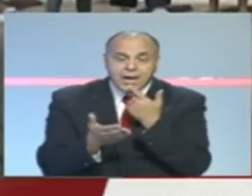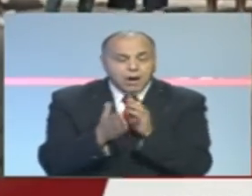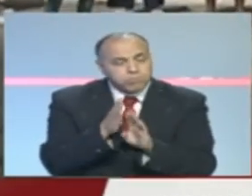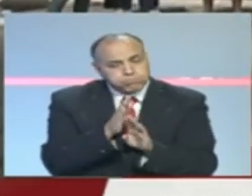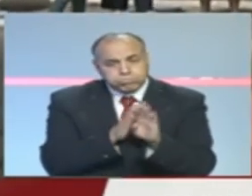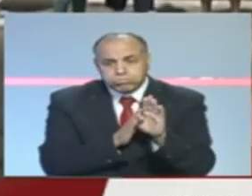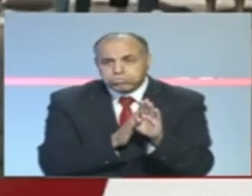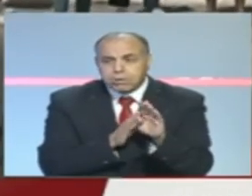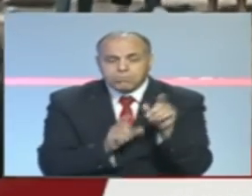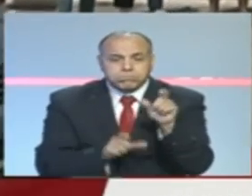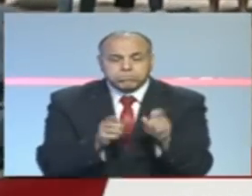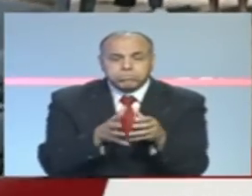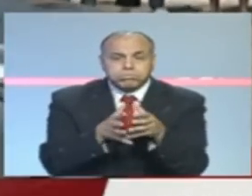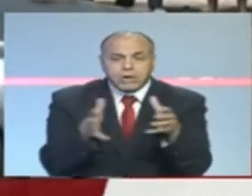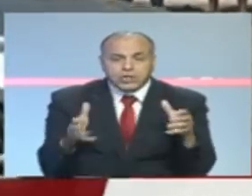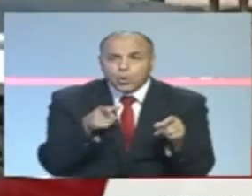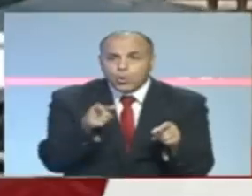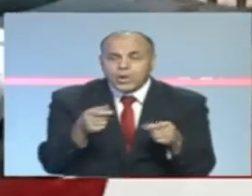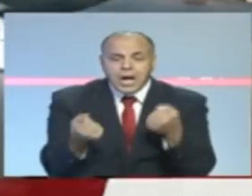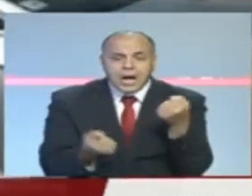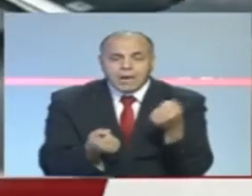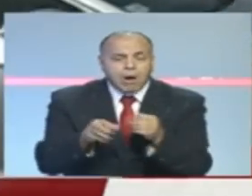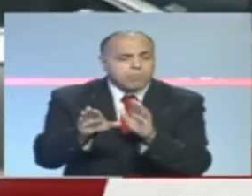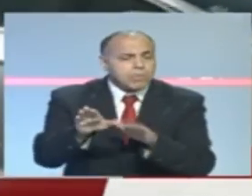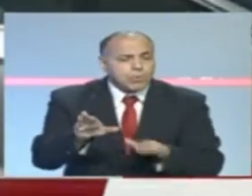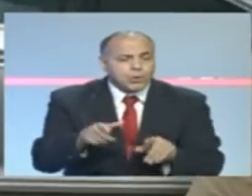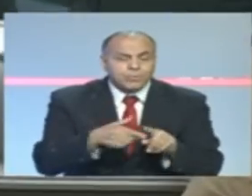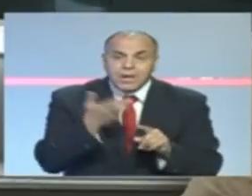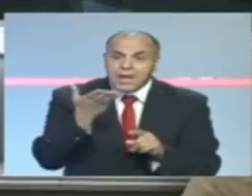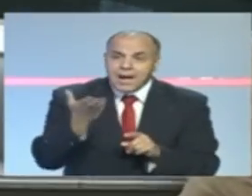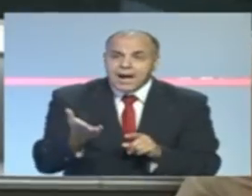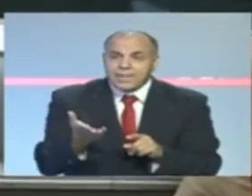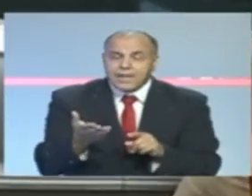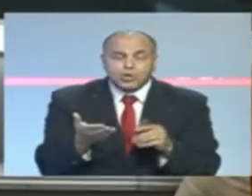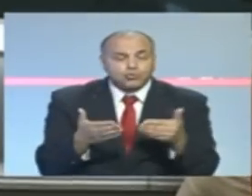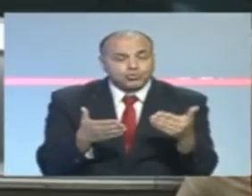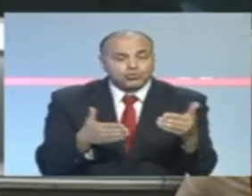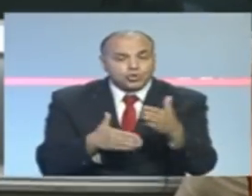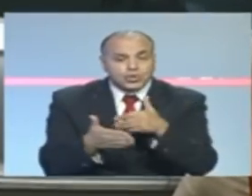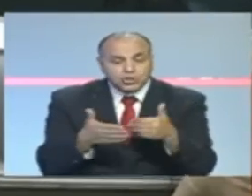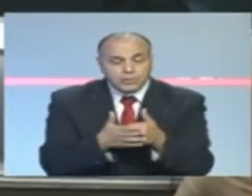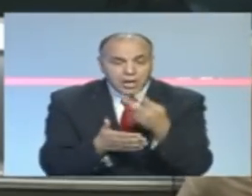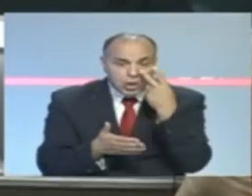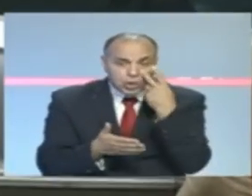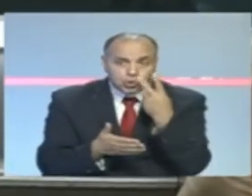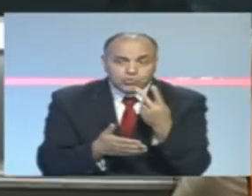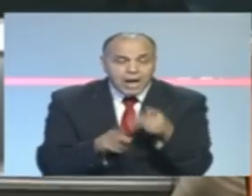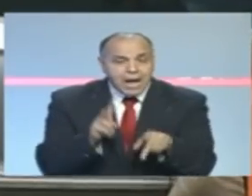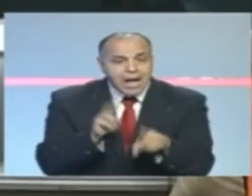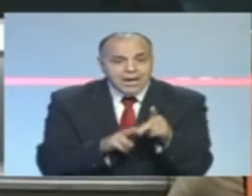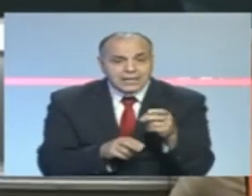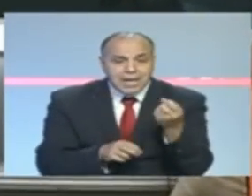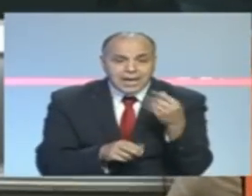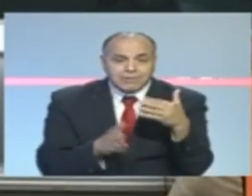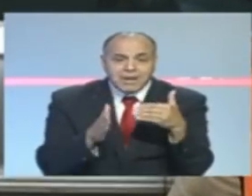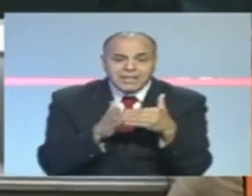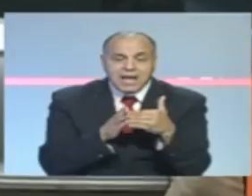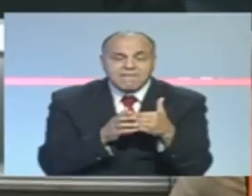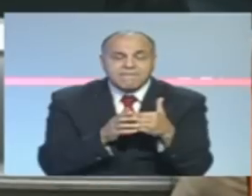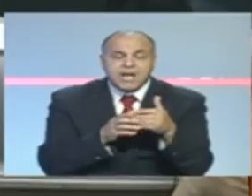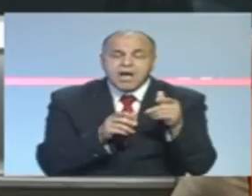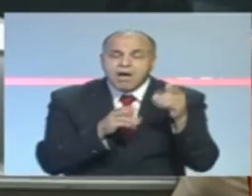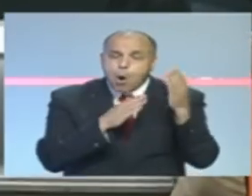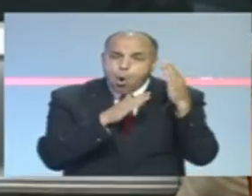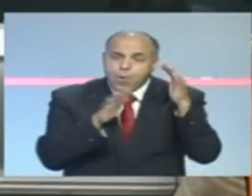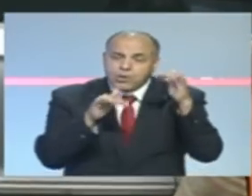اه العدد الكبير في حركه المرور خاصه انه جزيره جربه التشاد اكثر من خمسمائه الف زائر